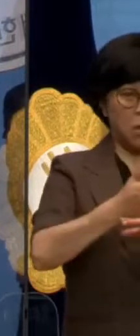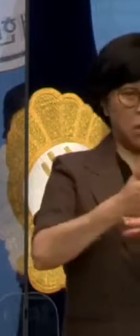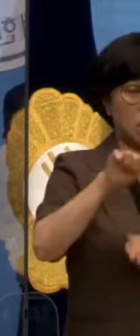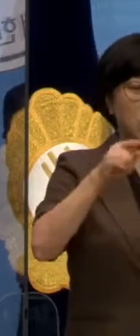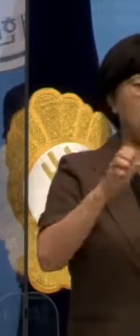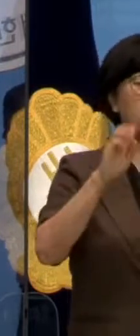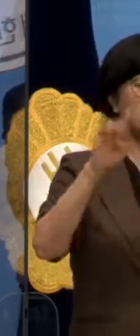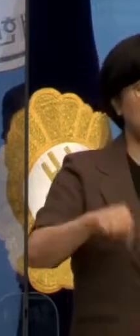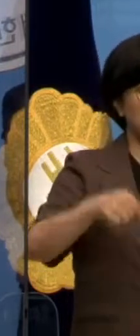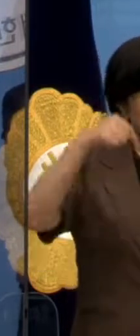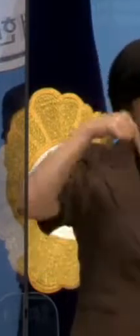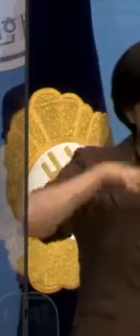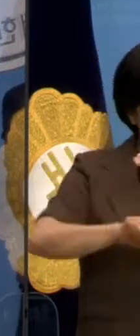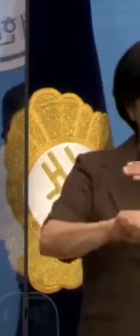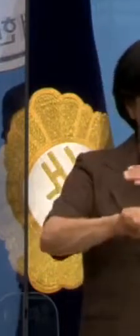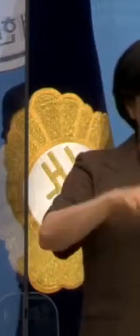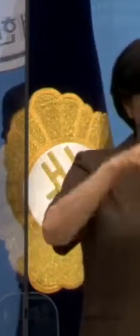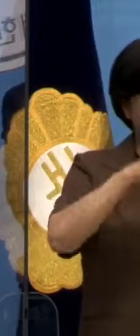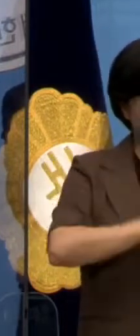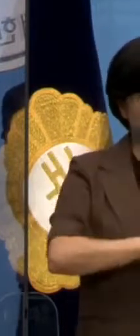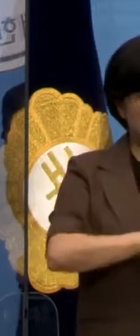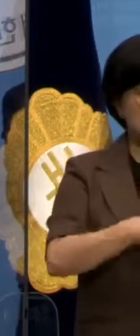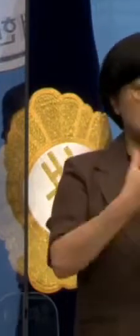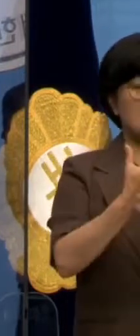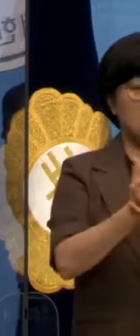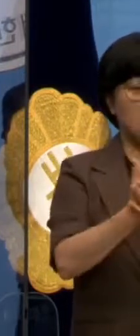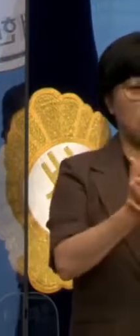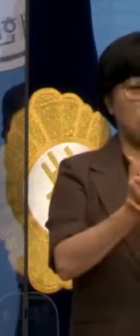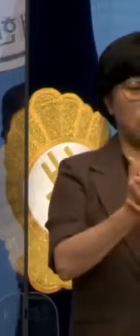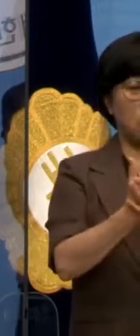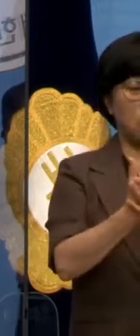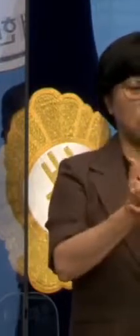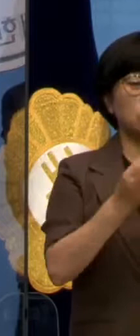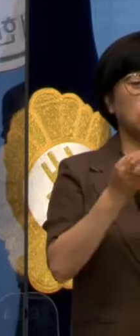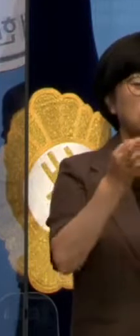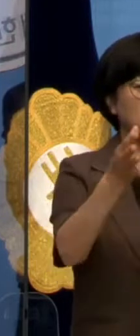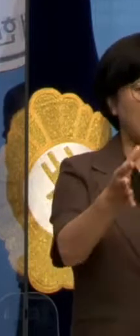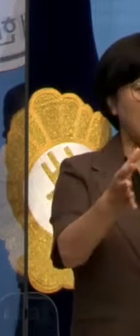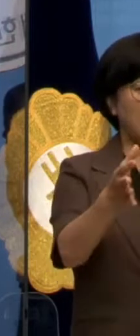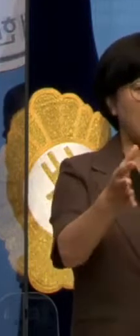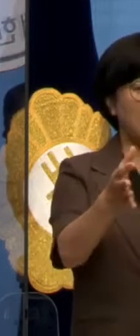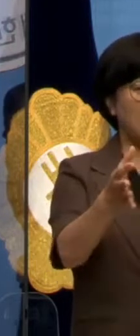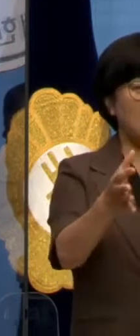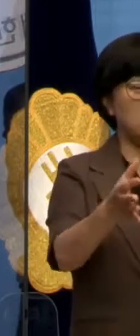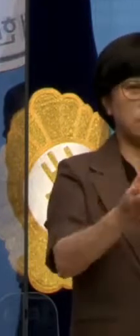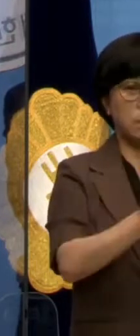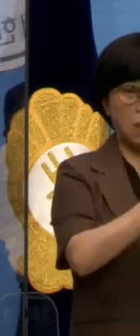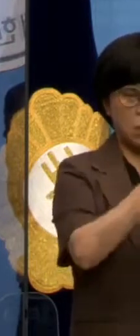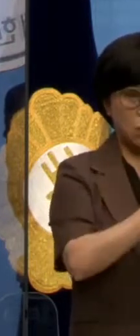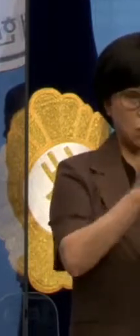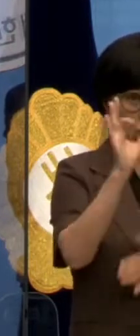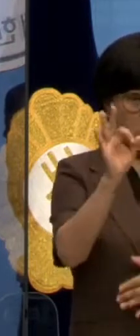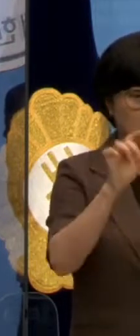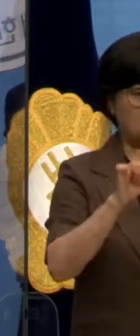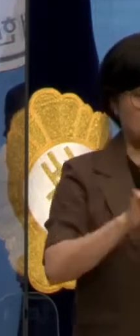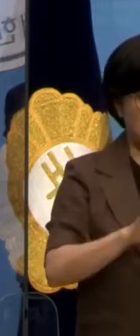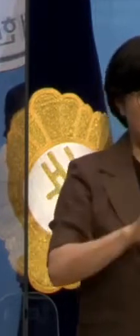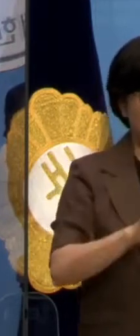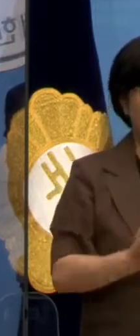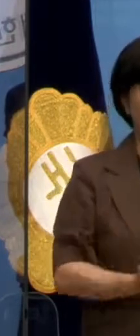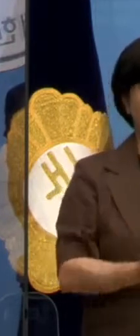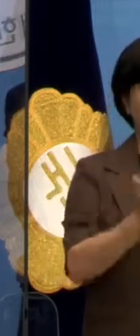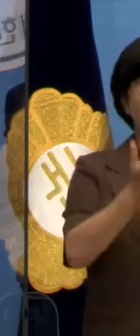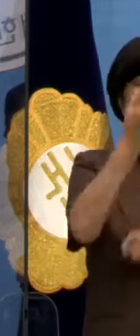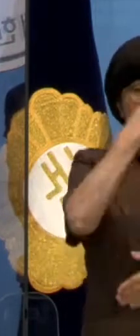경부선 지하화 기본구상 자료에 의하면 투자비용 약 14조 원에 대해